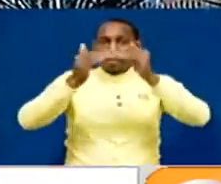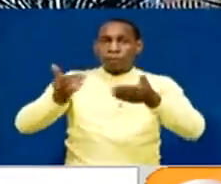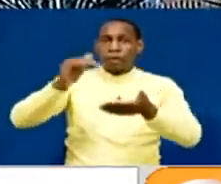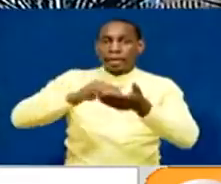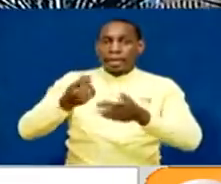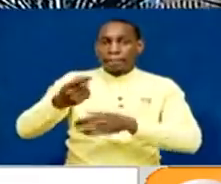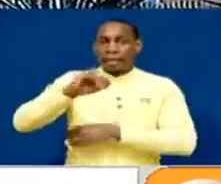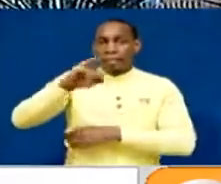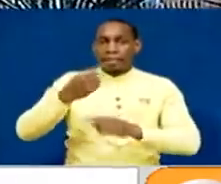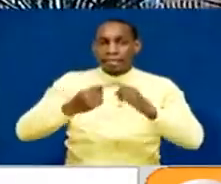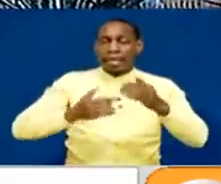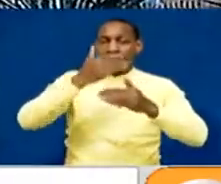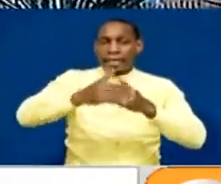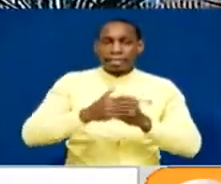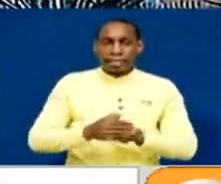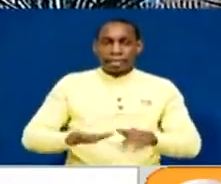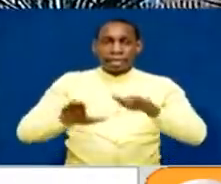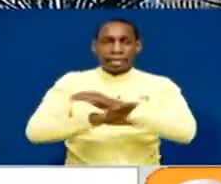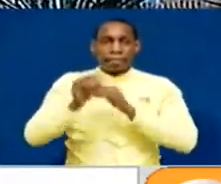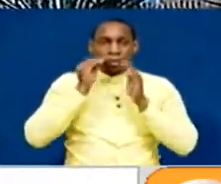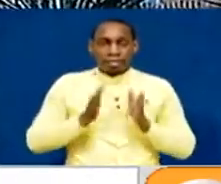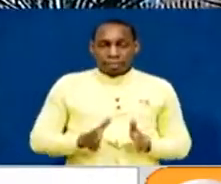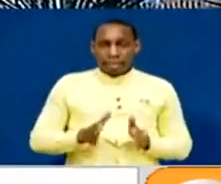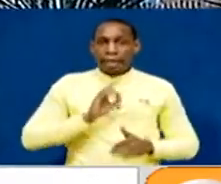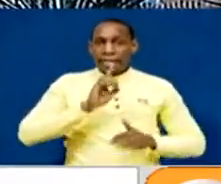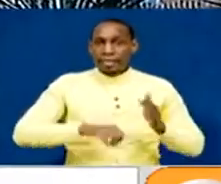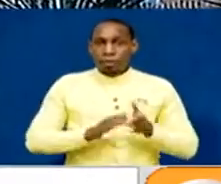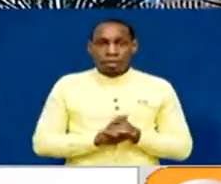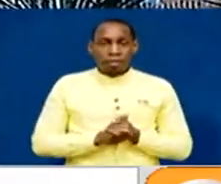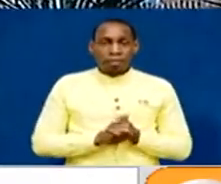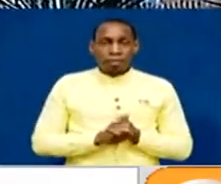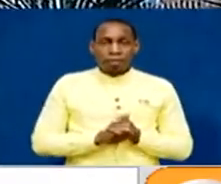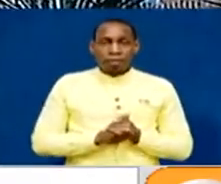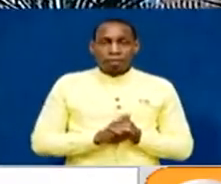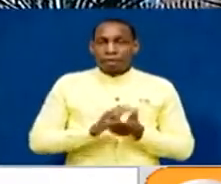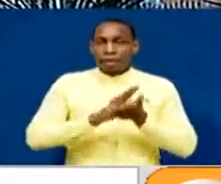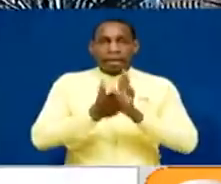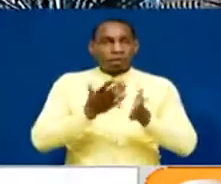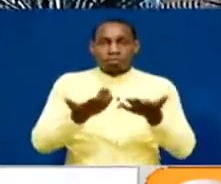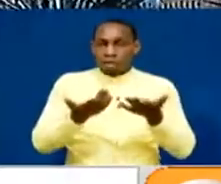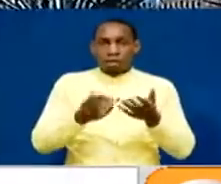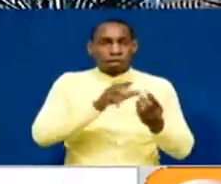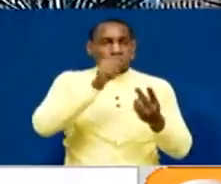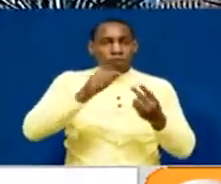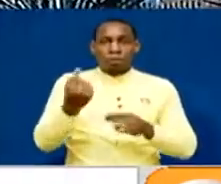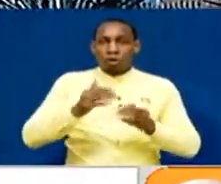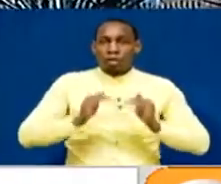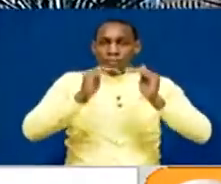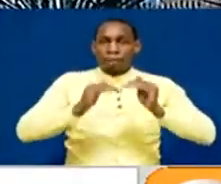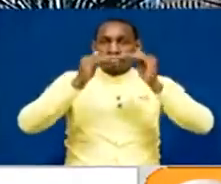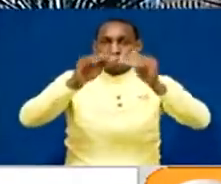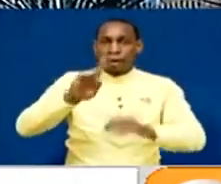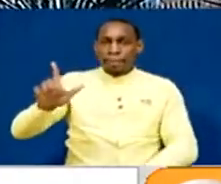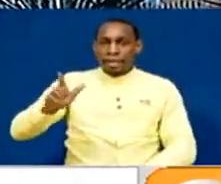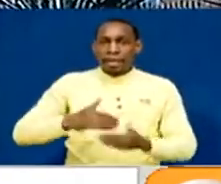tena hadi Januari mwaka ujao. Naibu Spika Moses Cheboi amesema kwamba hakuna budi kuahirisha mswada huo